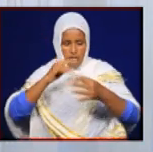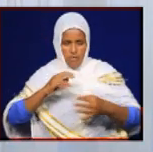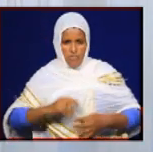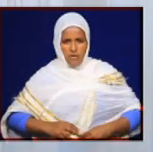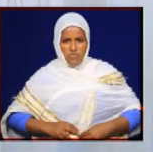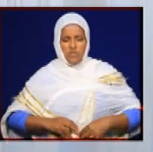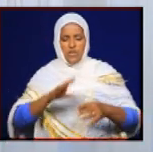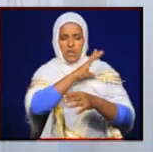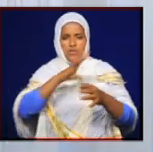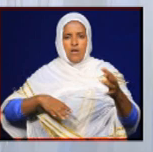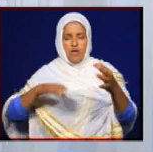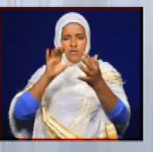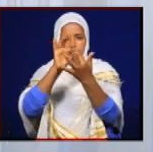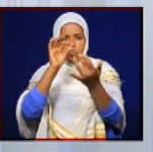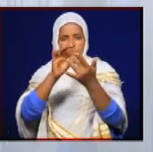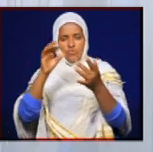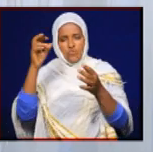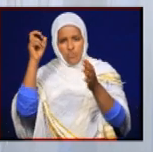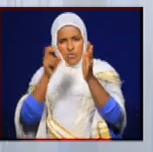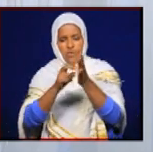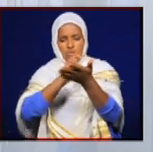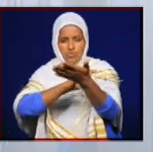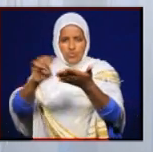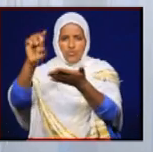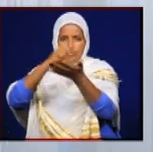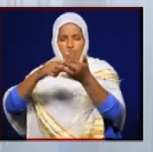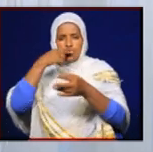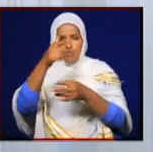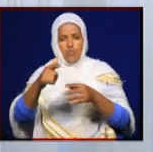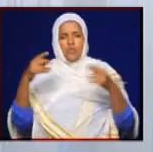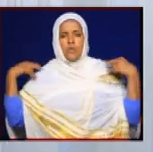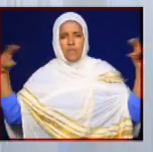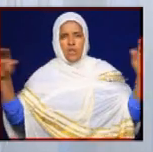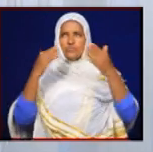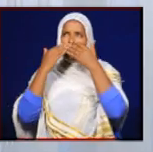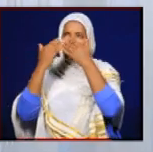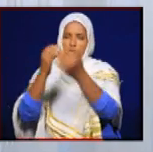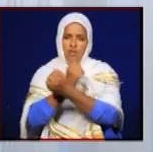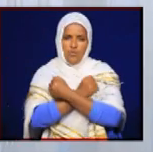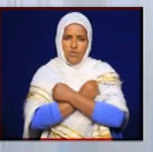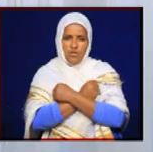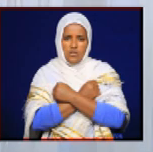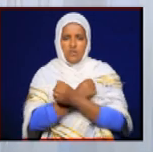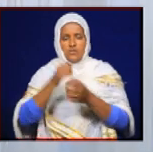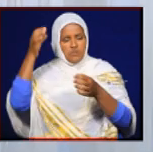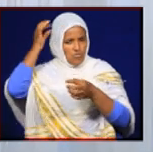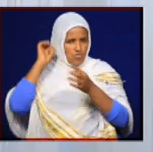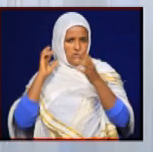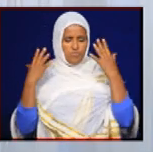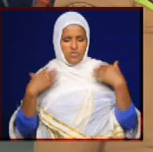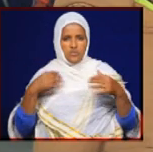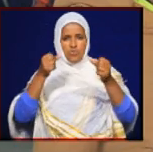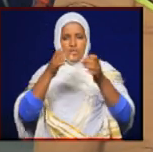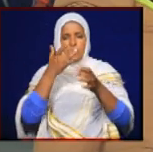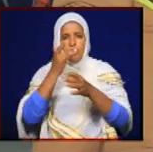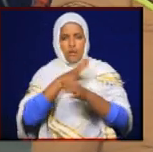ገና በማሕፀን ጌታ የመረጠው የወንጌል አውድማ ቅዱስ ቅዱስ ቅዱስ ብሎ እንደ መላእክቱን ምስጋና ወደደ ጸጉር